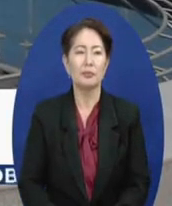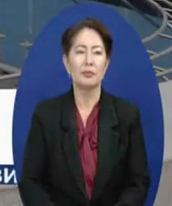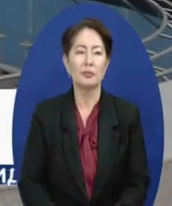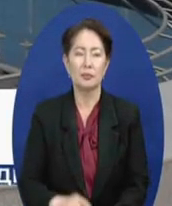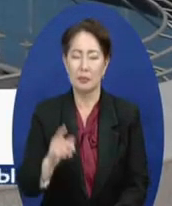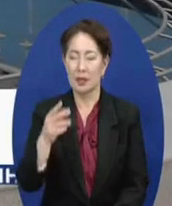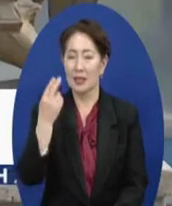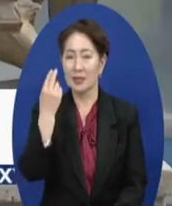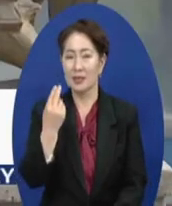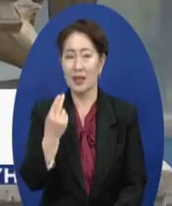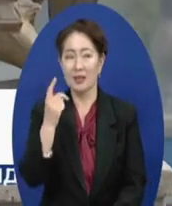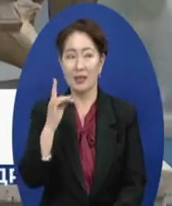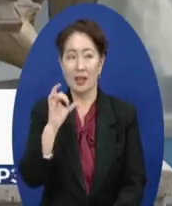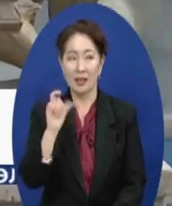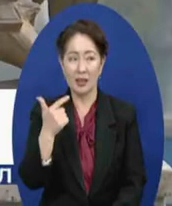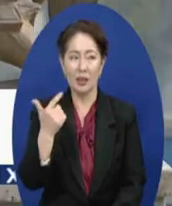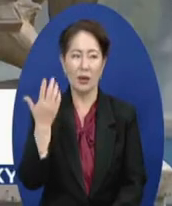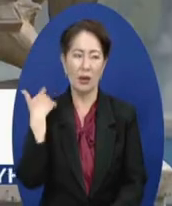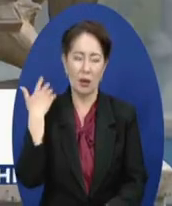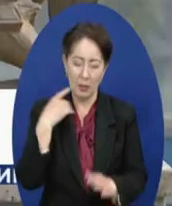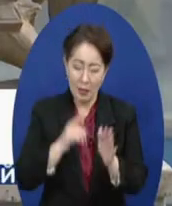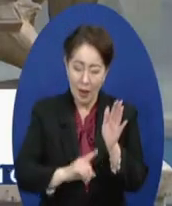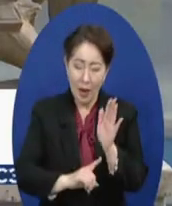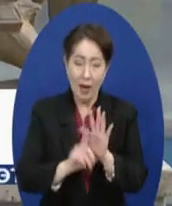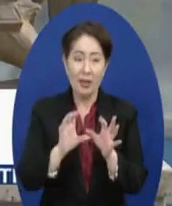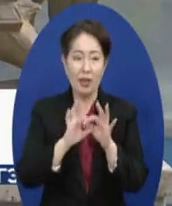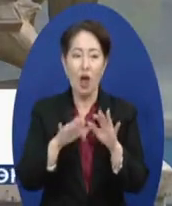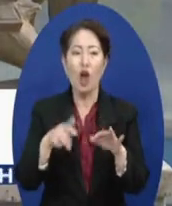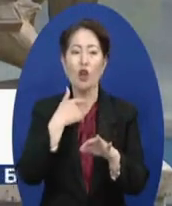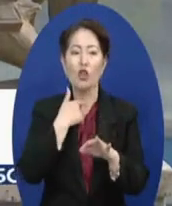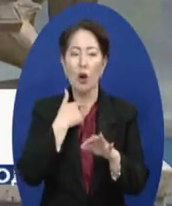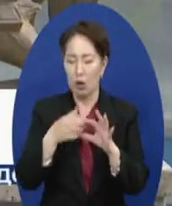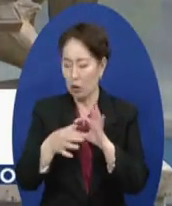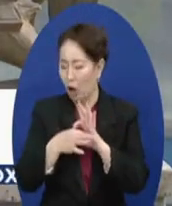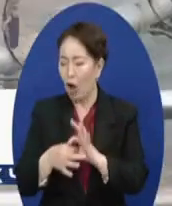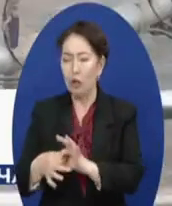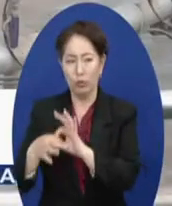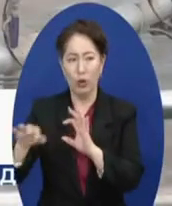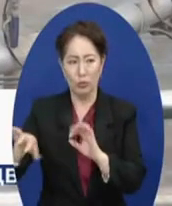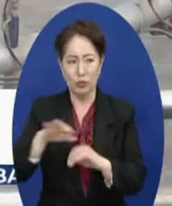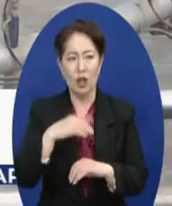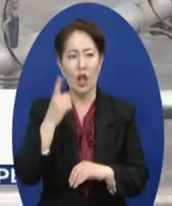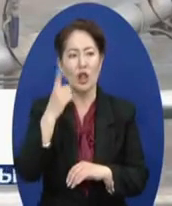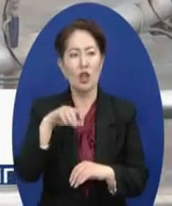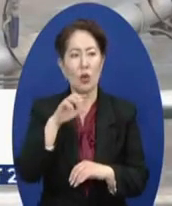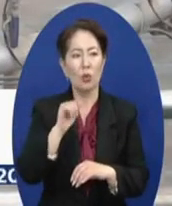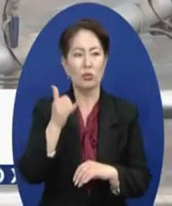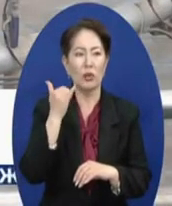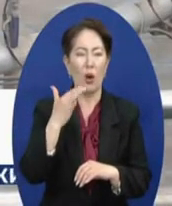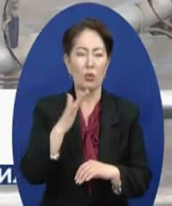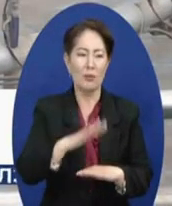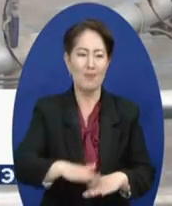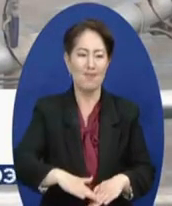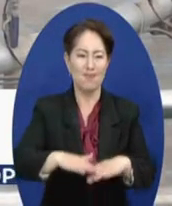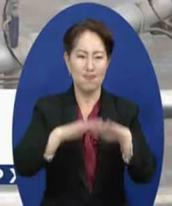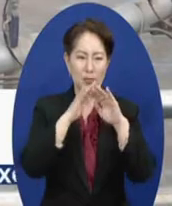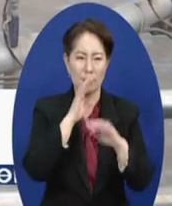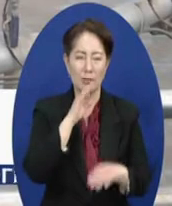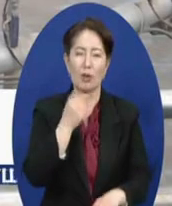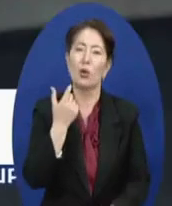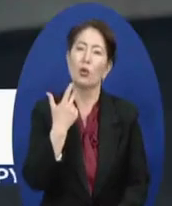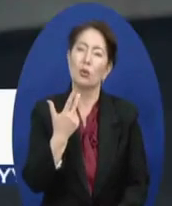Хонхтой цэцэрлэг төрөлгийн усан оргилуур асаа ашиглалтанд орохдоо төвийн шугамд бүрэн холбогдсон. Нэг удаадаа усан оргилуурыг усаар